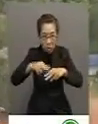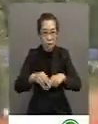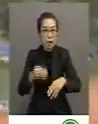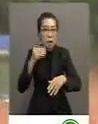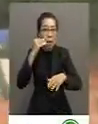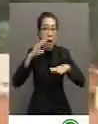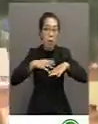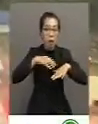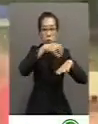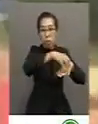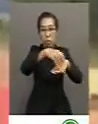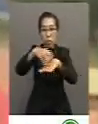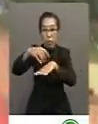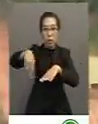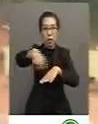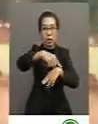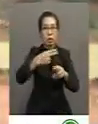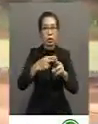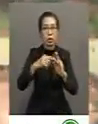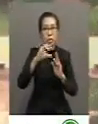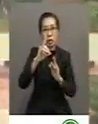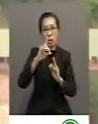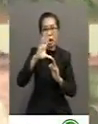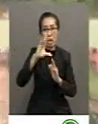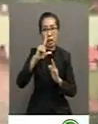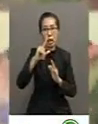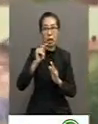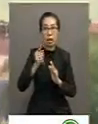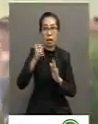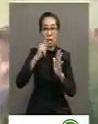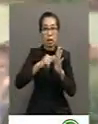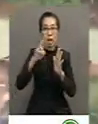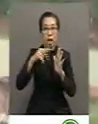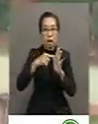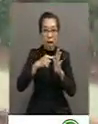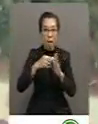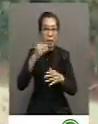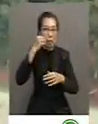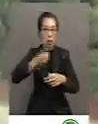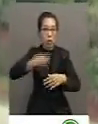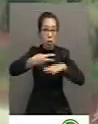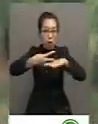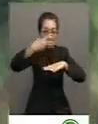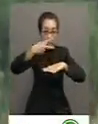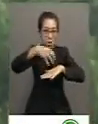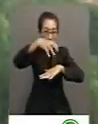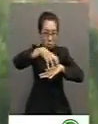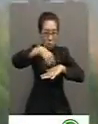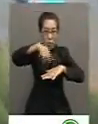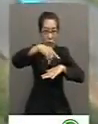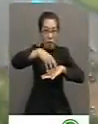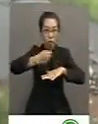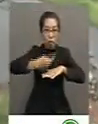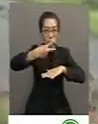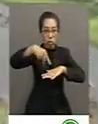ก็คือแพเดชธาราปรากฏว่าไปที่จุดเกิดเหตุคุณผู้ชมเป็นแพ2ชั้นนะคะสร้างด้วยไม้สักทั้งหลังเลยความ